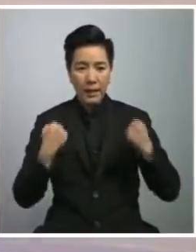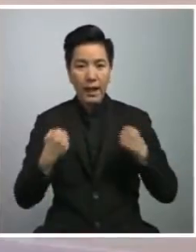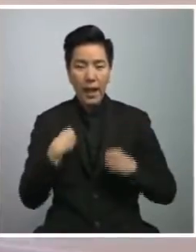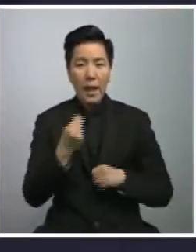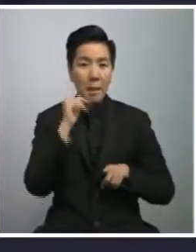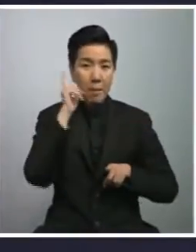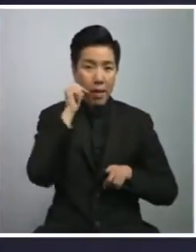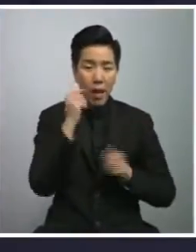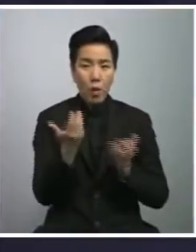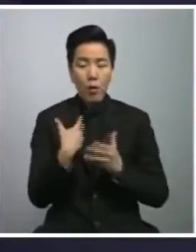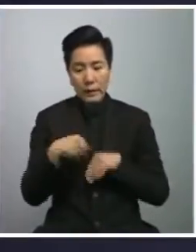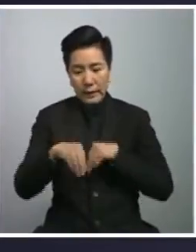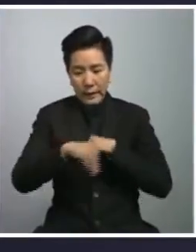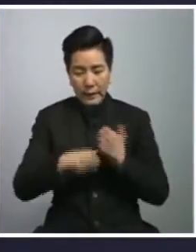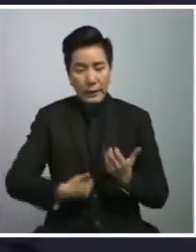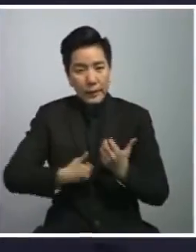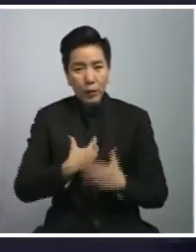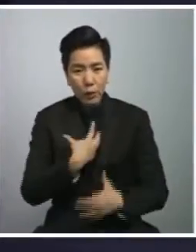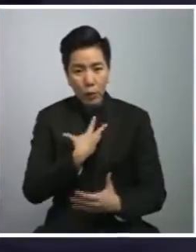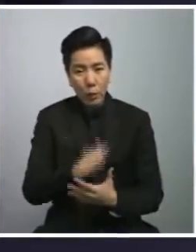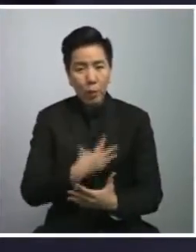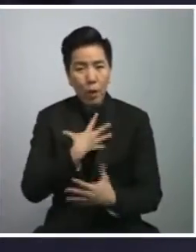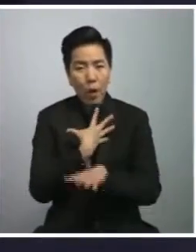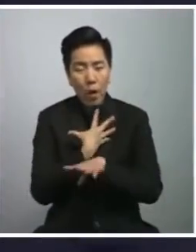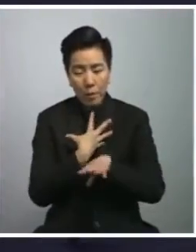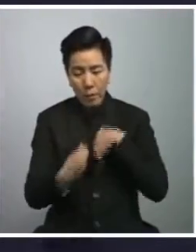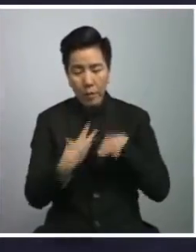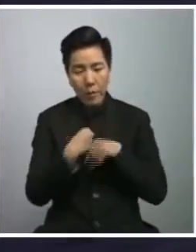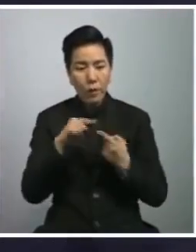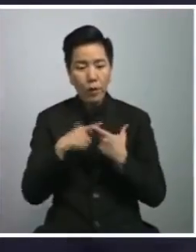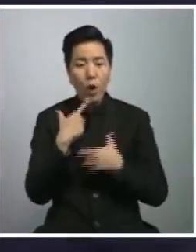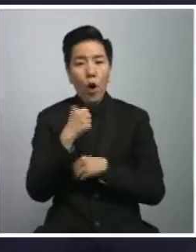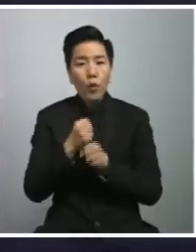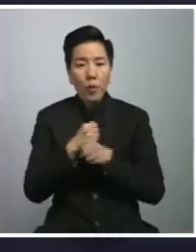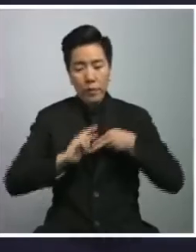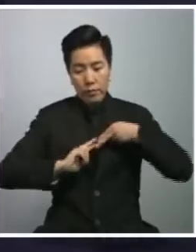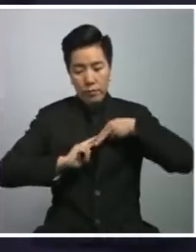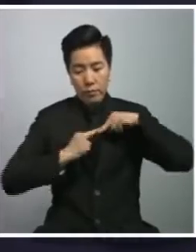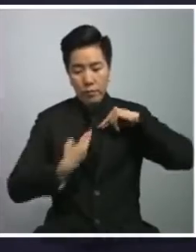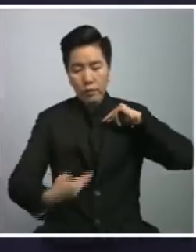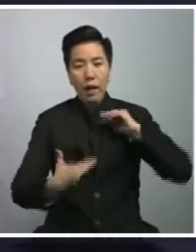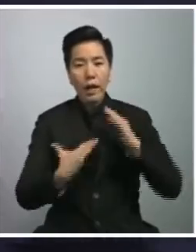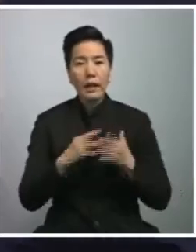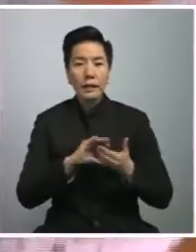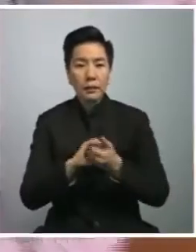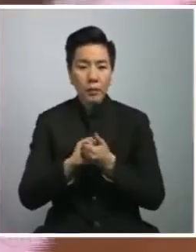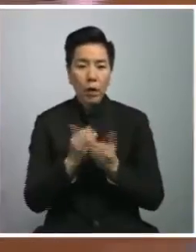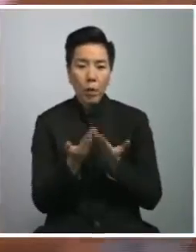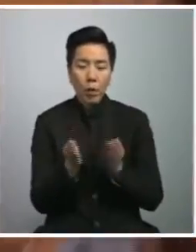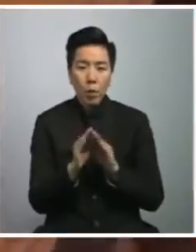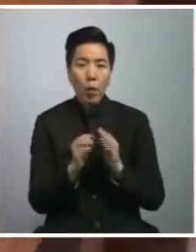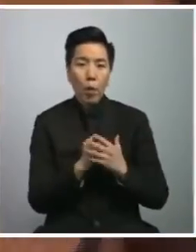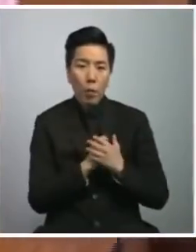ให้แม่กับลูกได้มีโอกาสอยู่ใกล้ชิดกันส่งมอบความรักให้กันผ่านน้ำนมซึ่งเป็นสายใยความสัมพันธ์ทำให้ครอบครัวอบอุ่นม